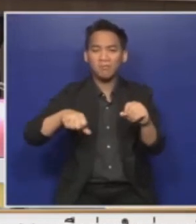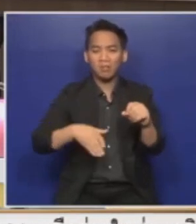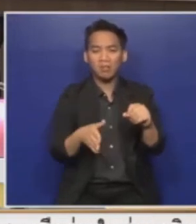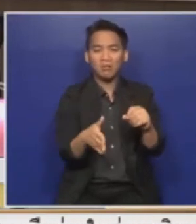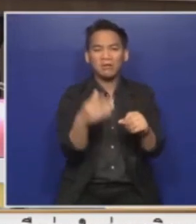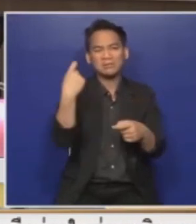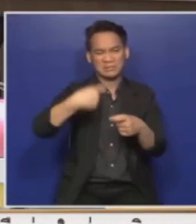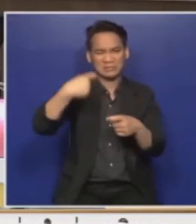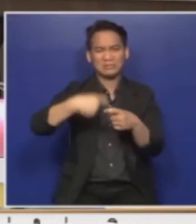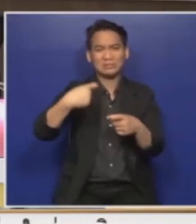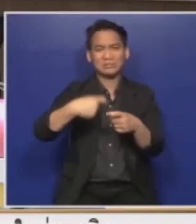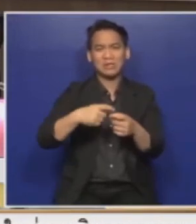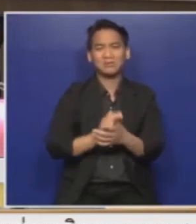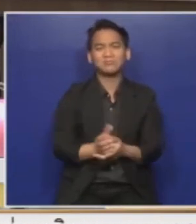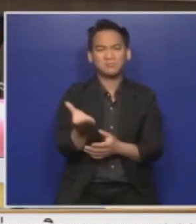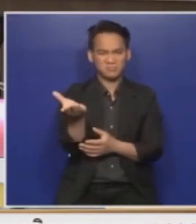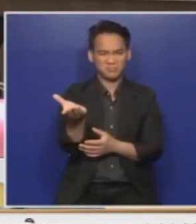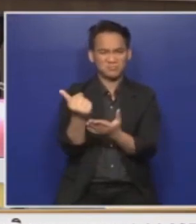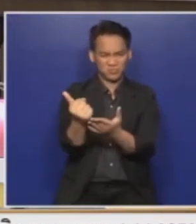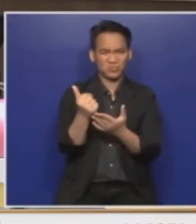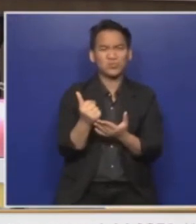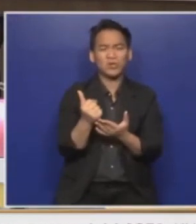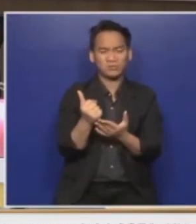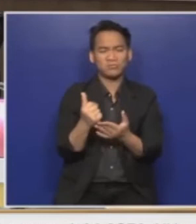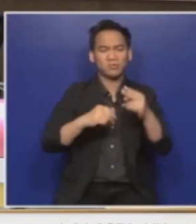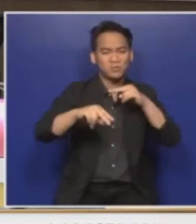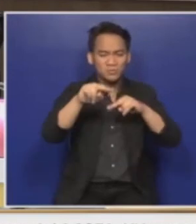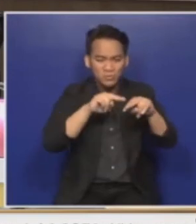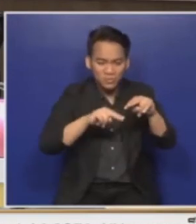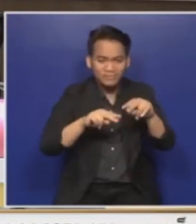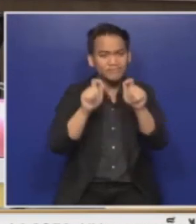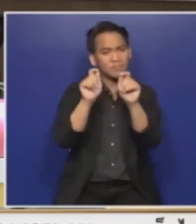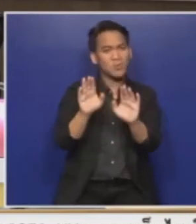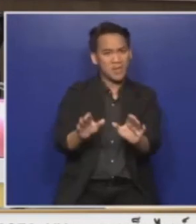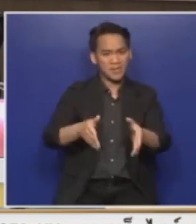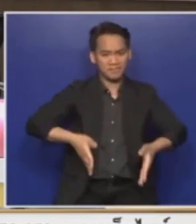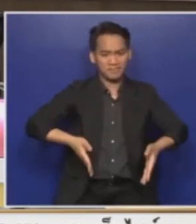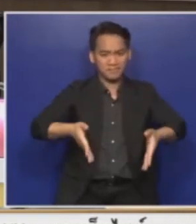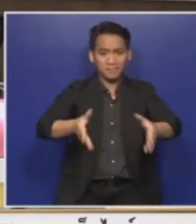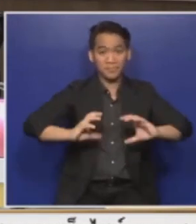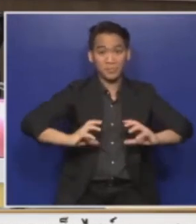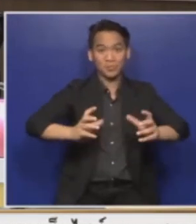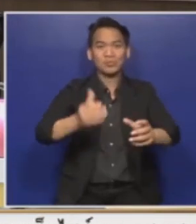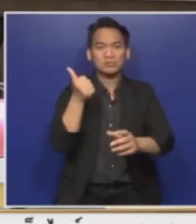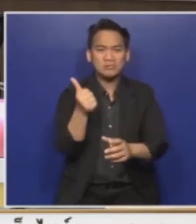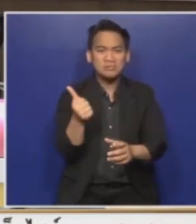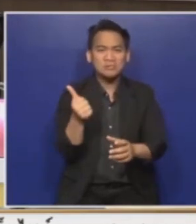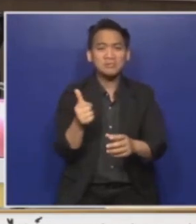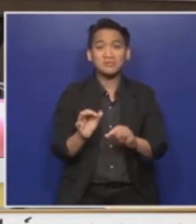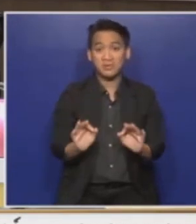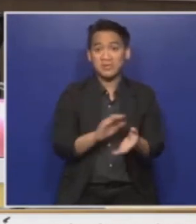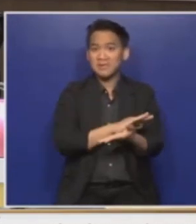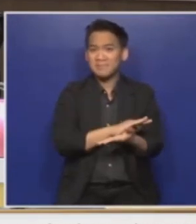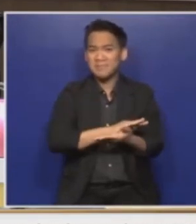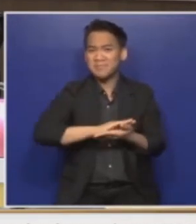ให้ท้องถิ่นนะครับช่วยไปดูสำรวจออกแบบนะครับแล้วก็มาสร้างถนนลูกรังให้เป็นถนนคอนกรีตด้วยนะครับแล้วก็ถนนจากพระธาตุ